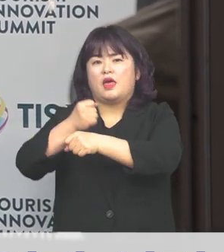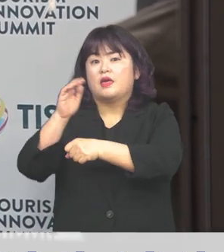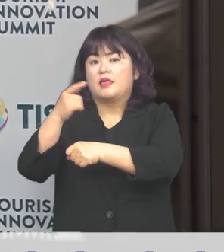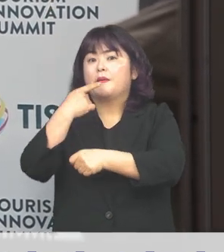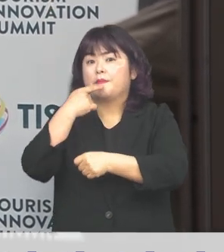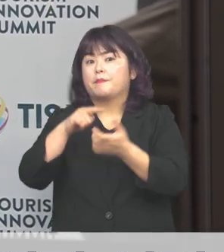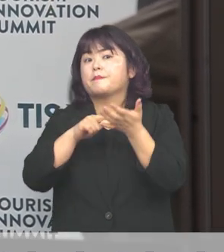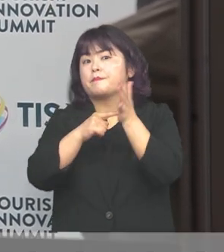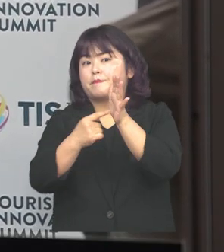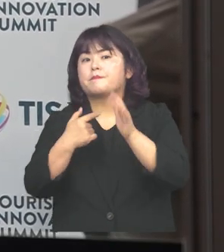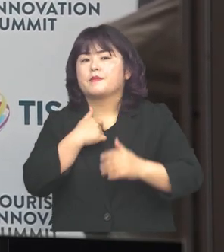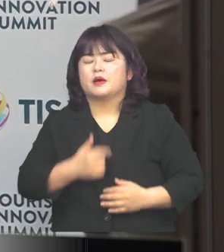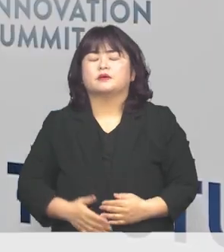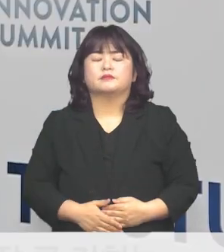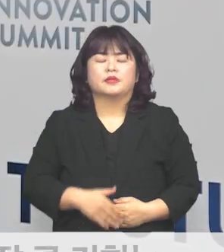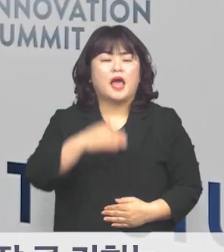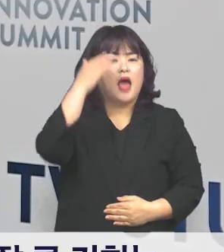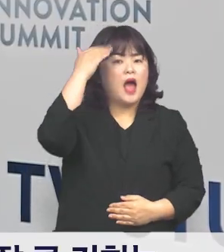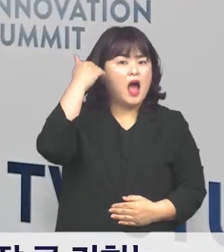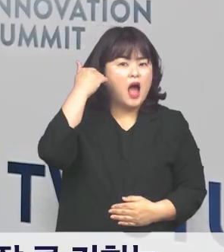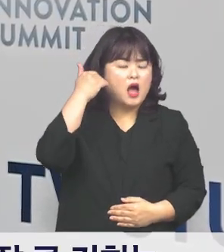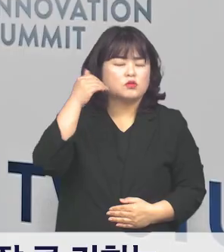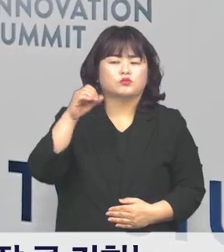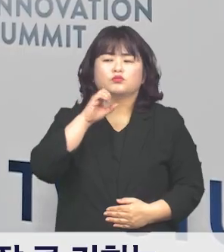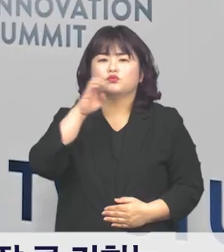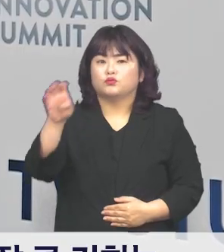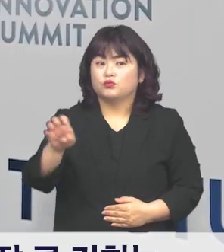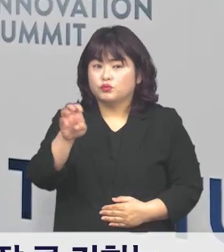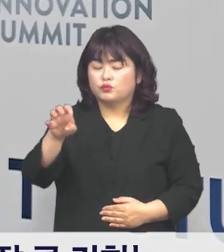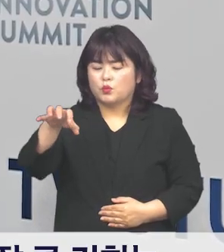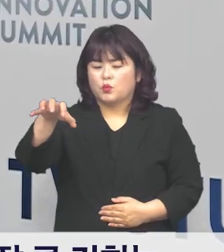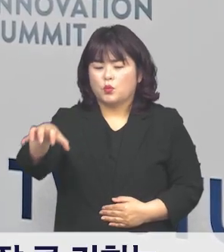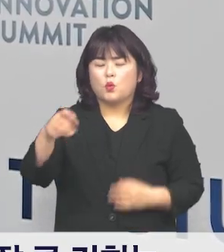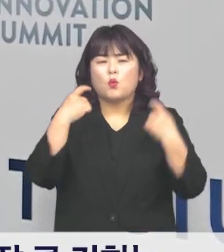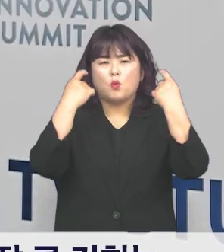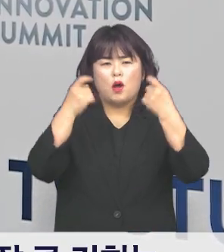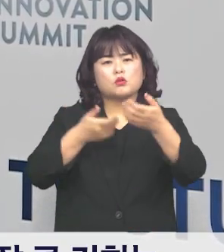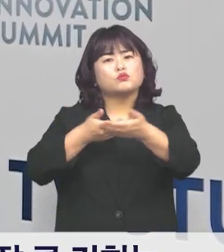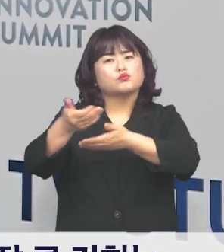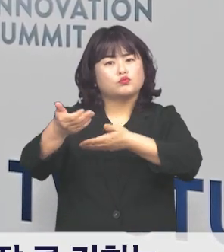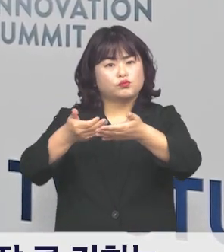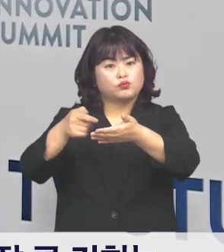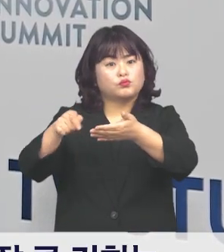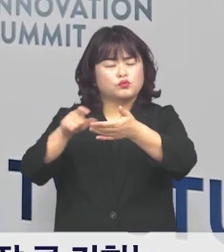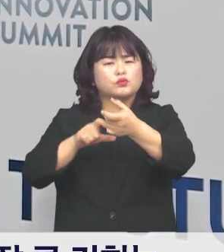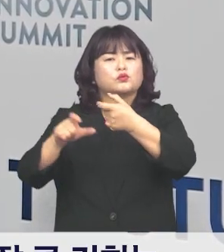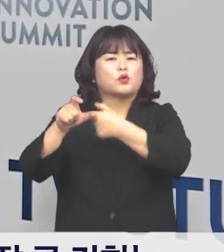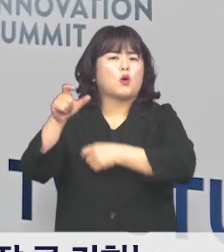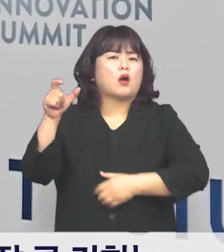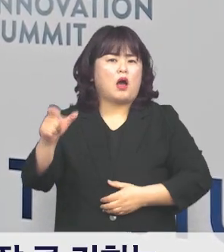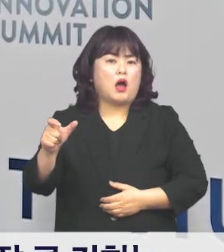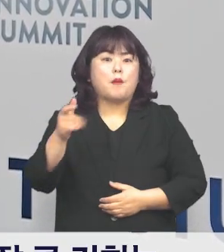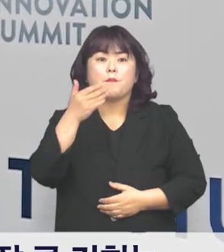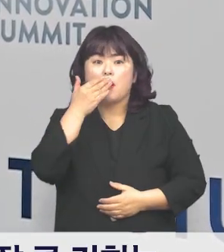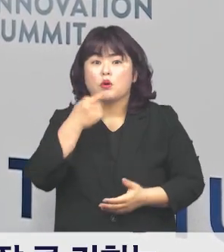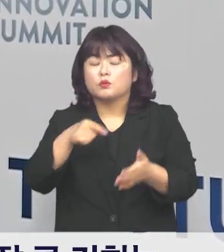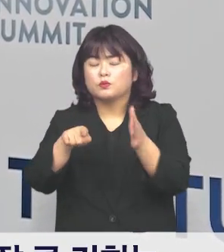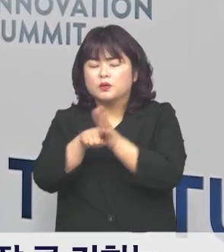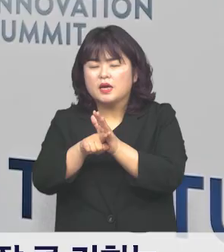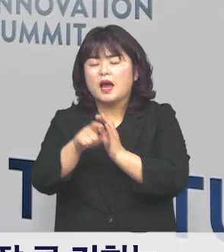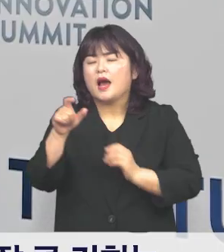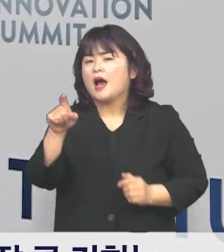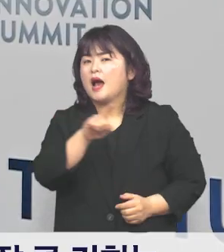된다고 말했습니다. 우리 대한민국과 유럽이 관광교류 협력을 더욱더 강화할 수